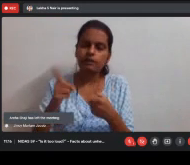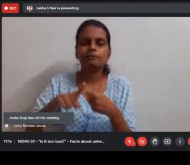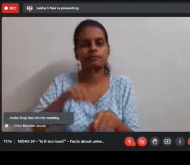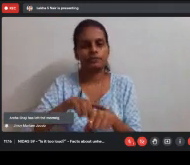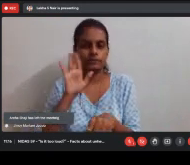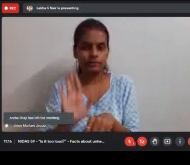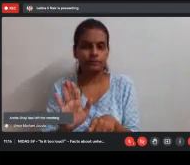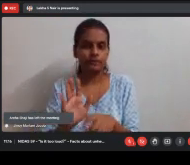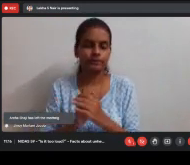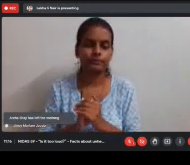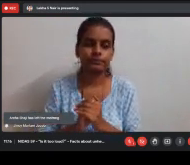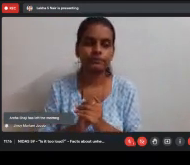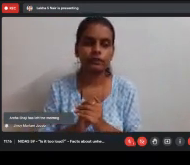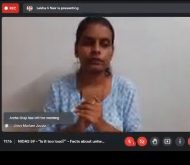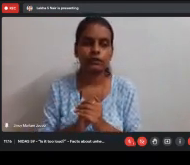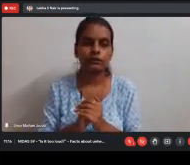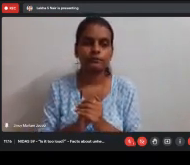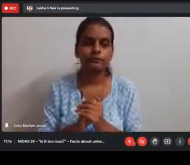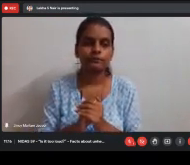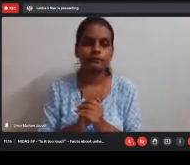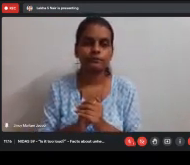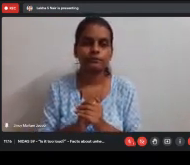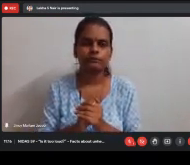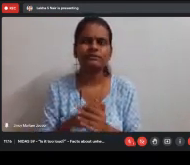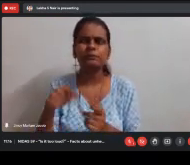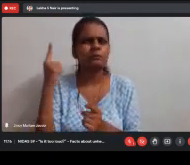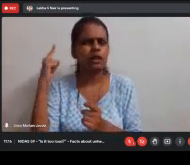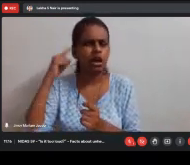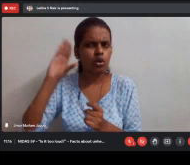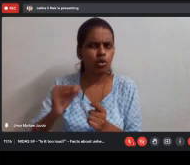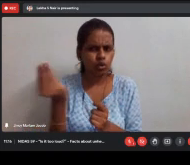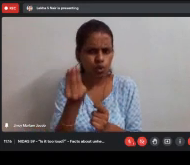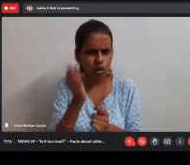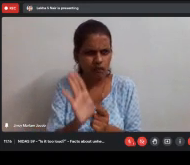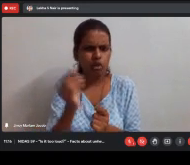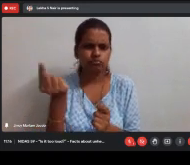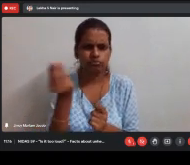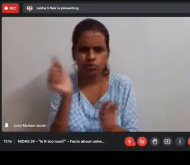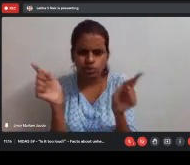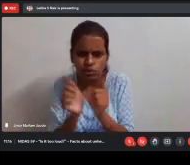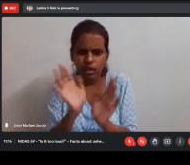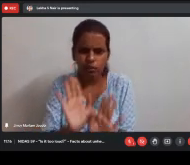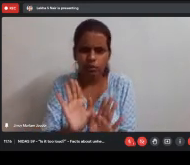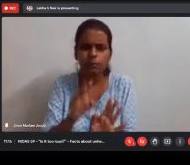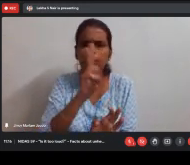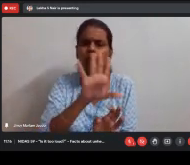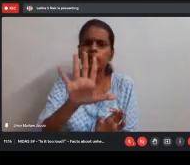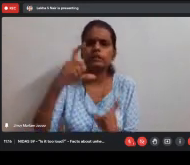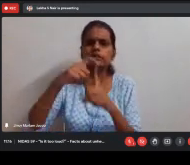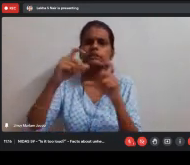അതൊരു 35 dB കൂടുതൽ കേൾവിക്കുറവ് ആയി കഴിഞ്ഞു കഴിഞ്ഞാൽ അതിനെ ഡിസേബിളിംഗ് ആയിട്ടുള്ള അല്ലെങ്കിൽ